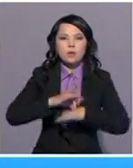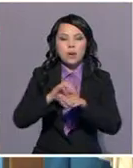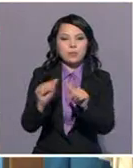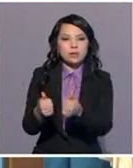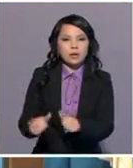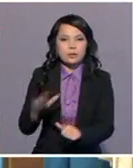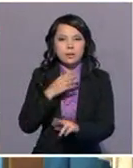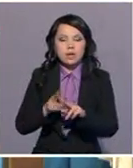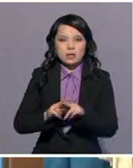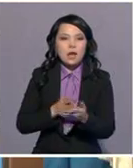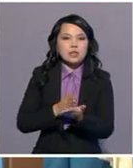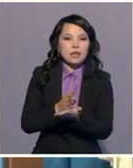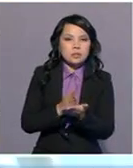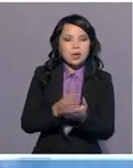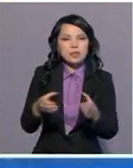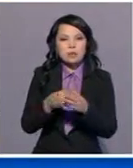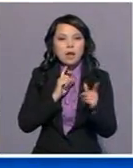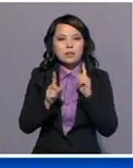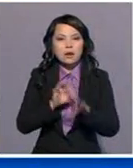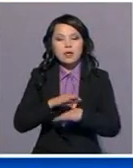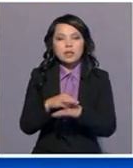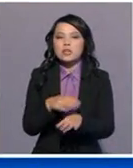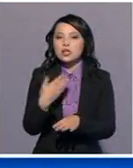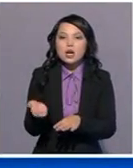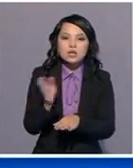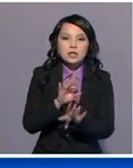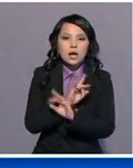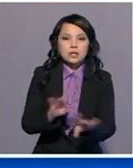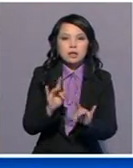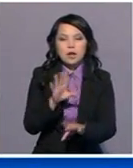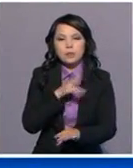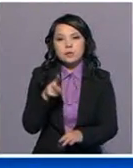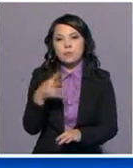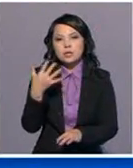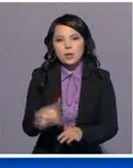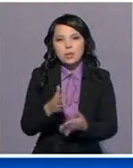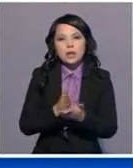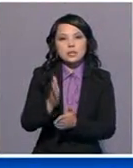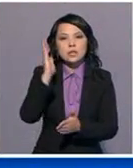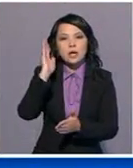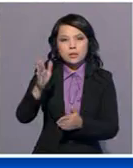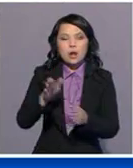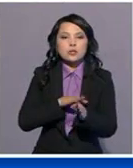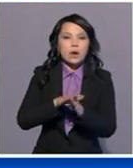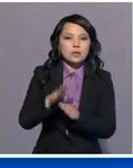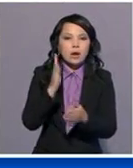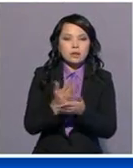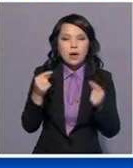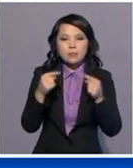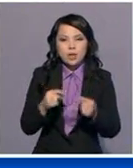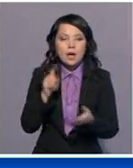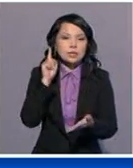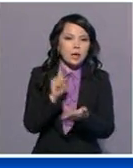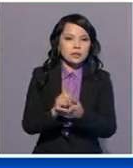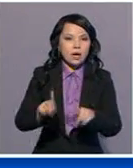партияның саяси доктринасы туралы жан-жақты айтылды. Сонымен қатар Қазақстан 2050 стратегиясын жүзеге асыру мақсатында жаңа міндеттер алға